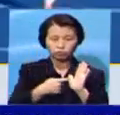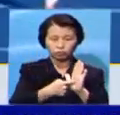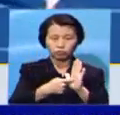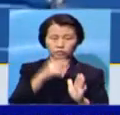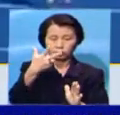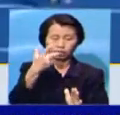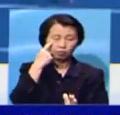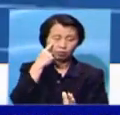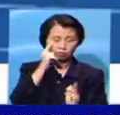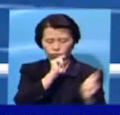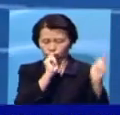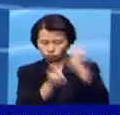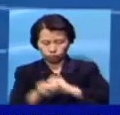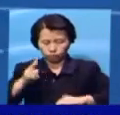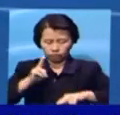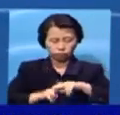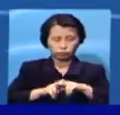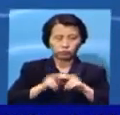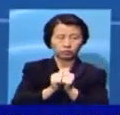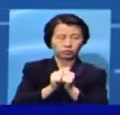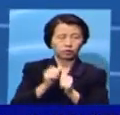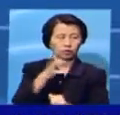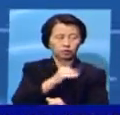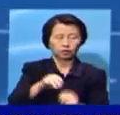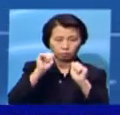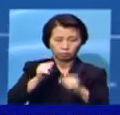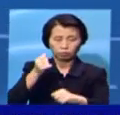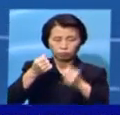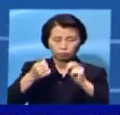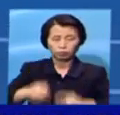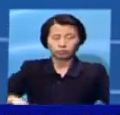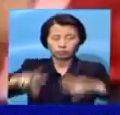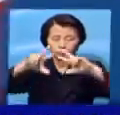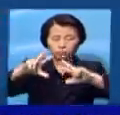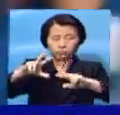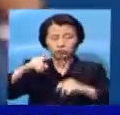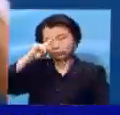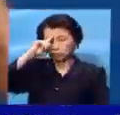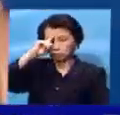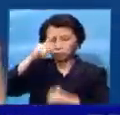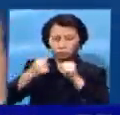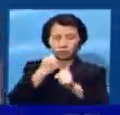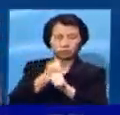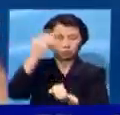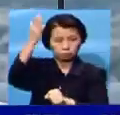mata untuk mengubah kedudukan di kejuan ini dan layak ke India tahun depan